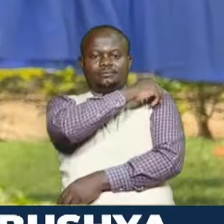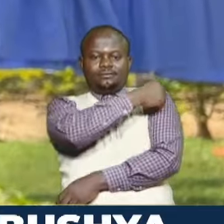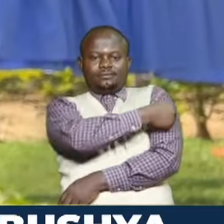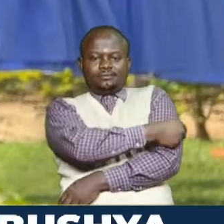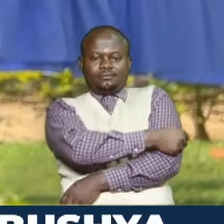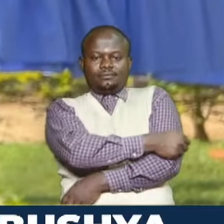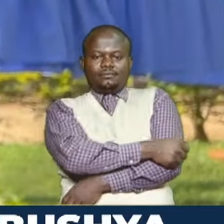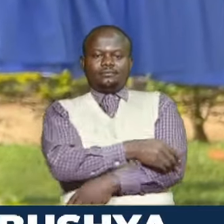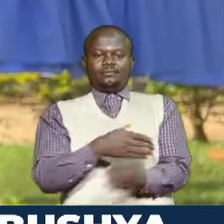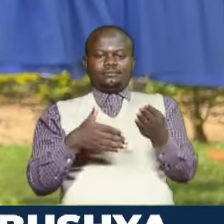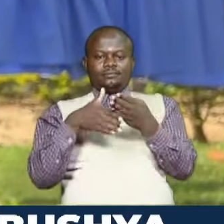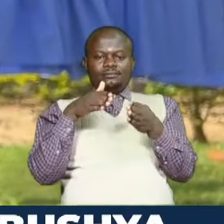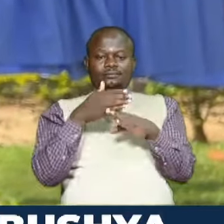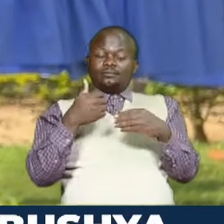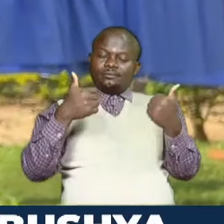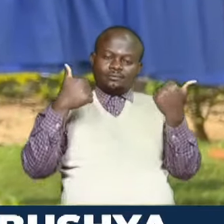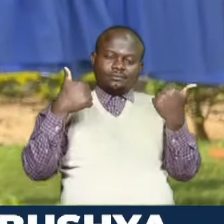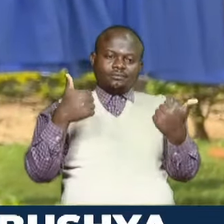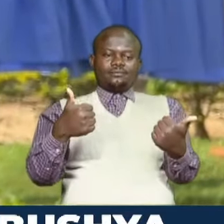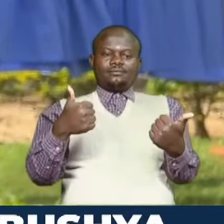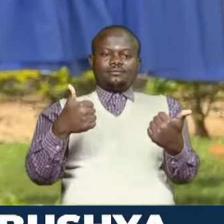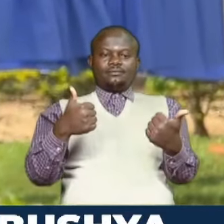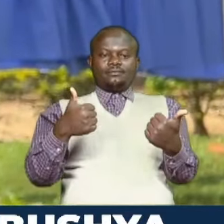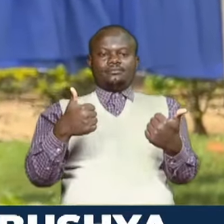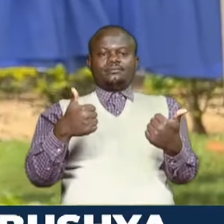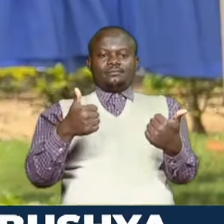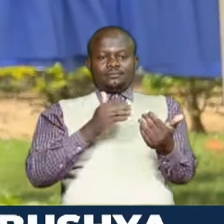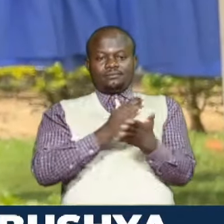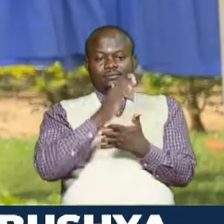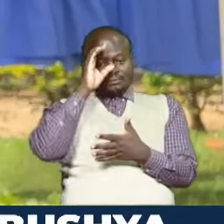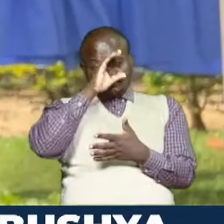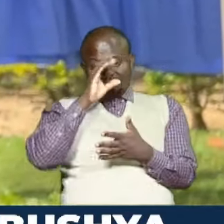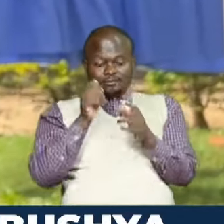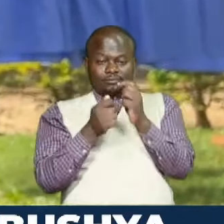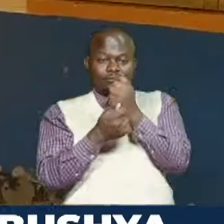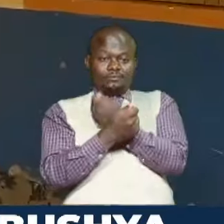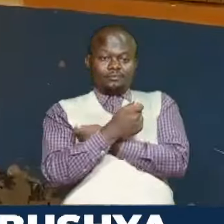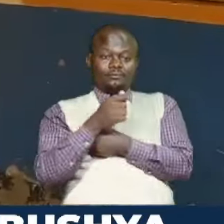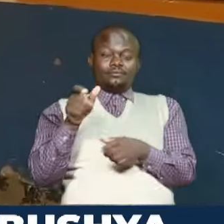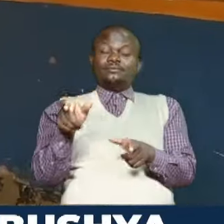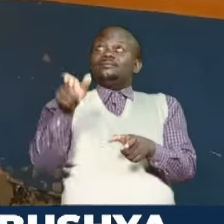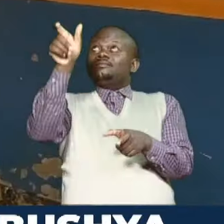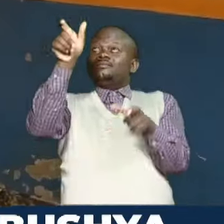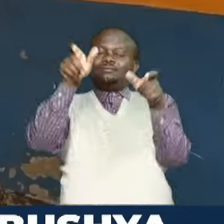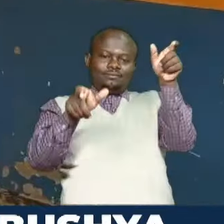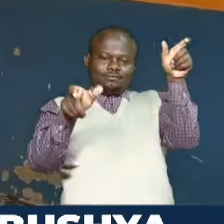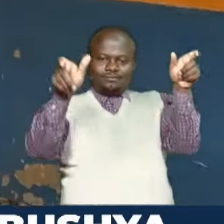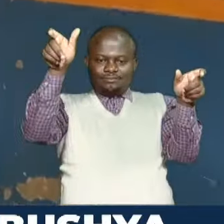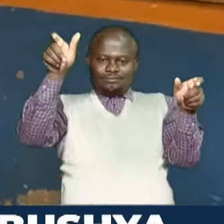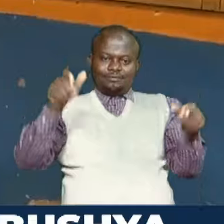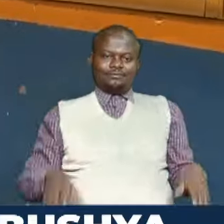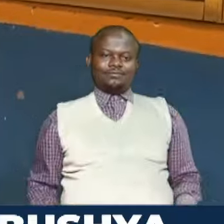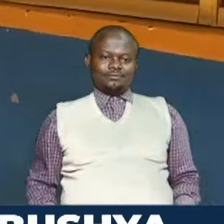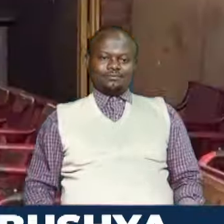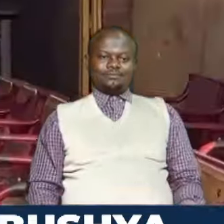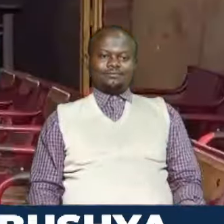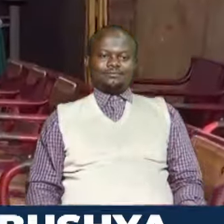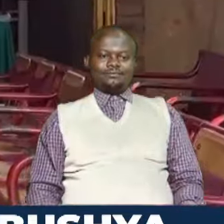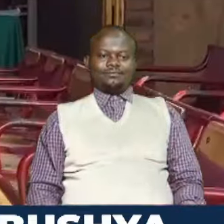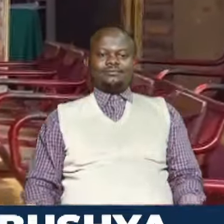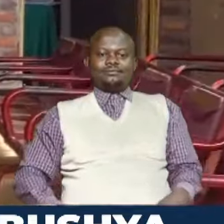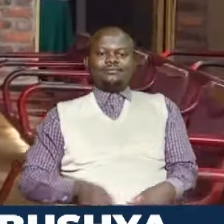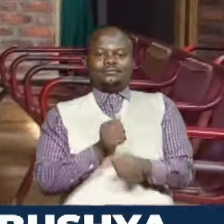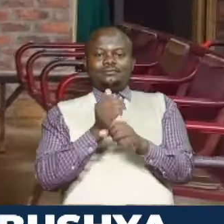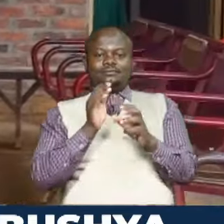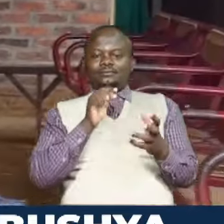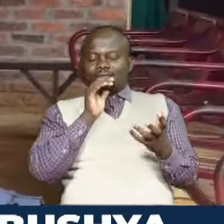byubake neza, ashaka mwabigira na taje. abakozi muri bitaro nabo bemeza ko bitakijyanye